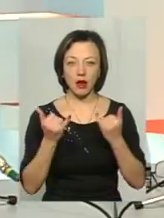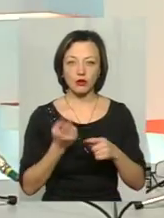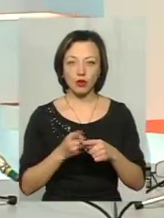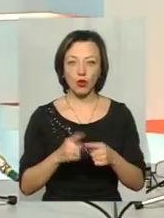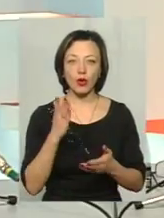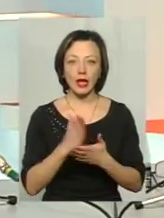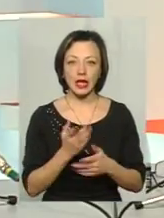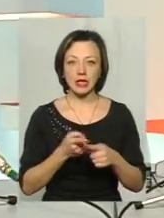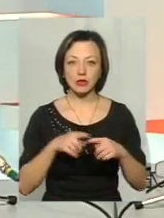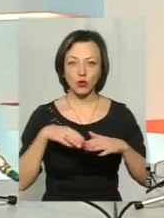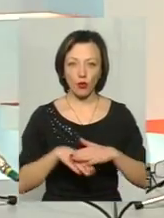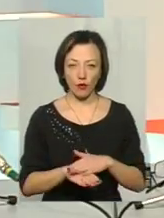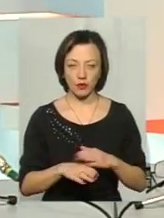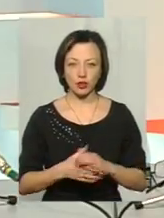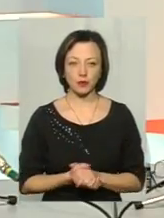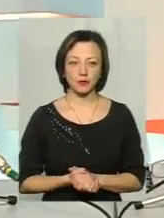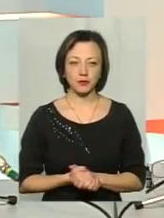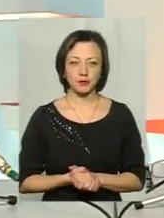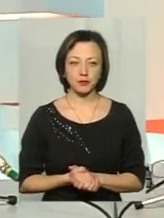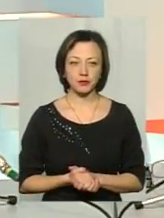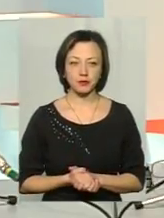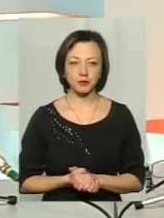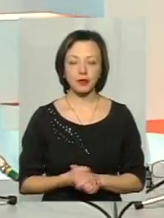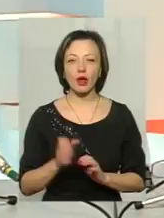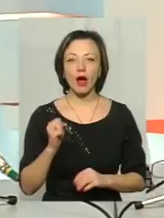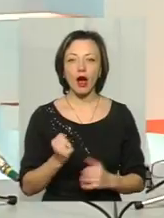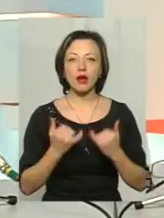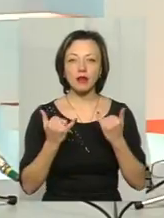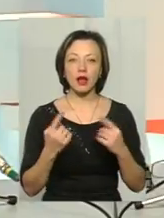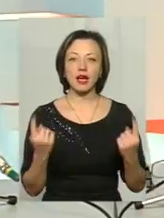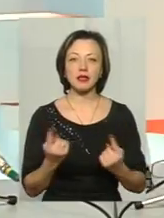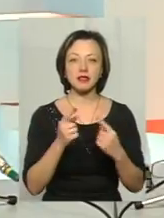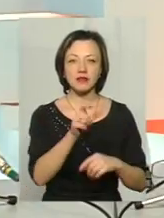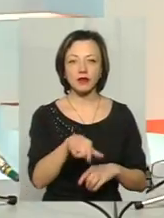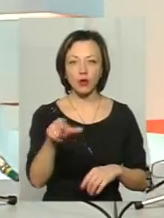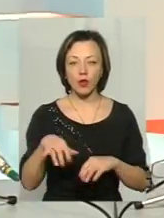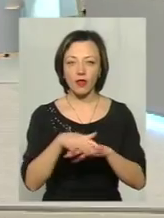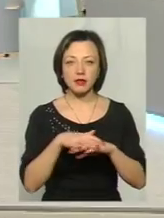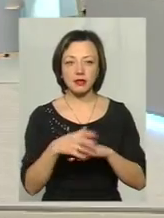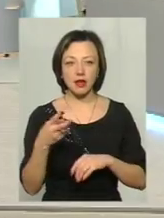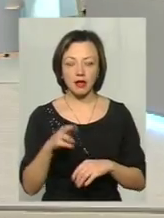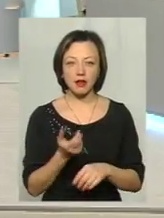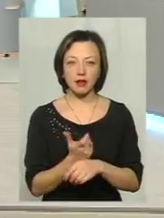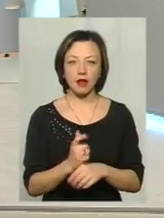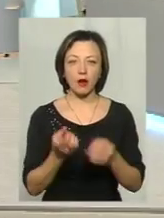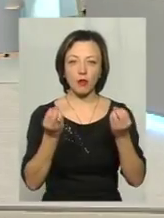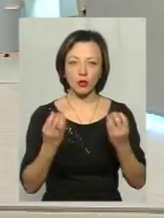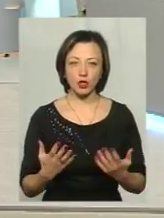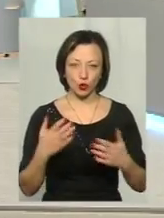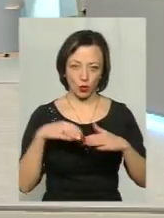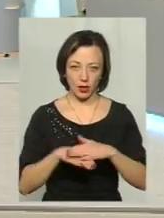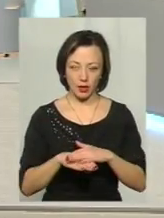ці сховища, для цієї категорії людей вони передбачені. А для цивільного населення? Для цивільного населення найпростіше укриття.